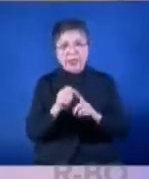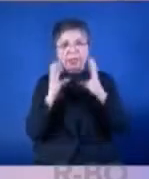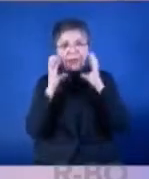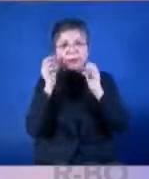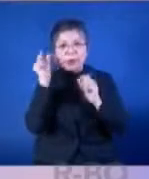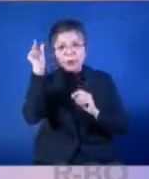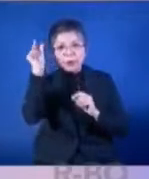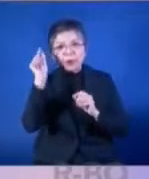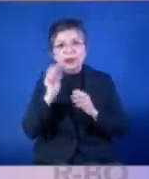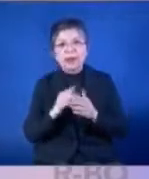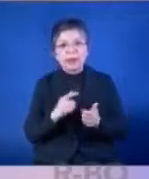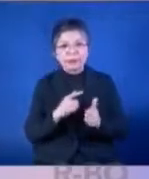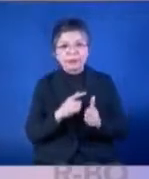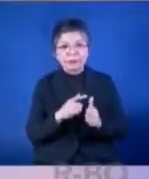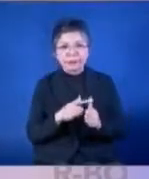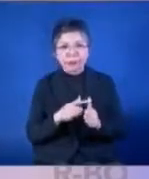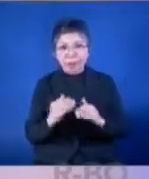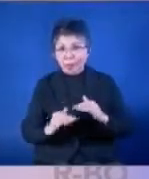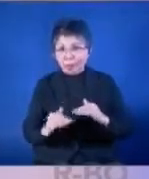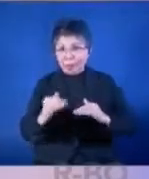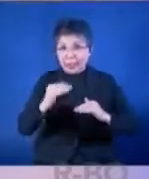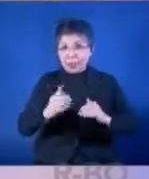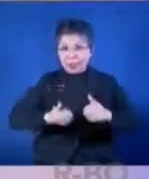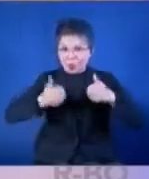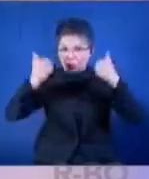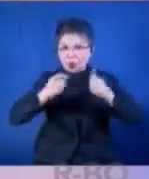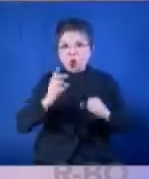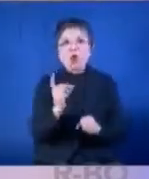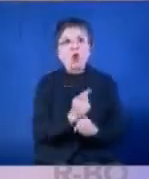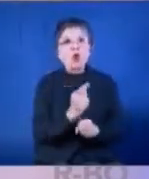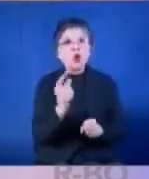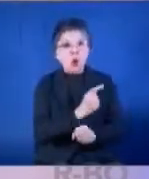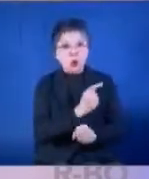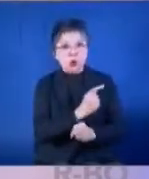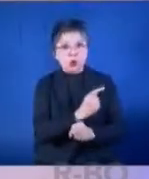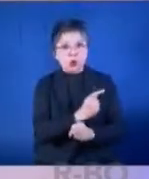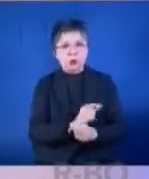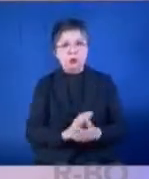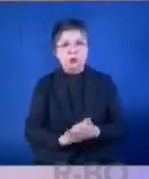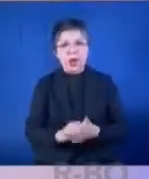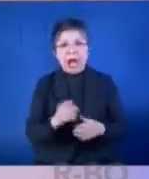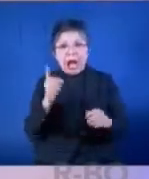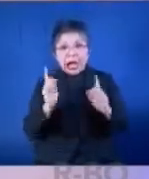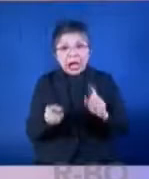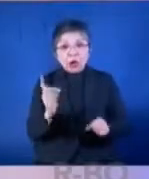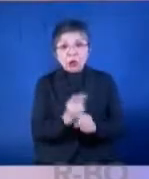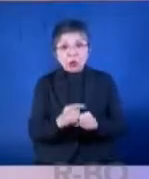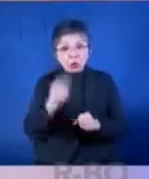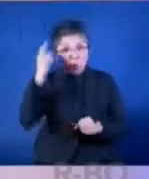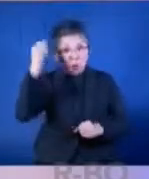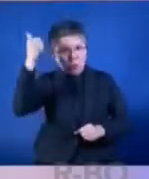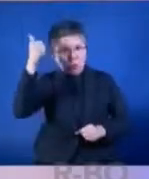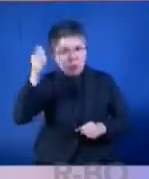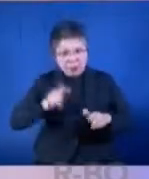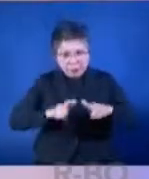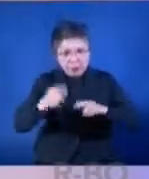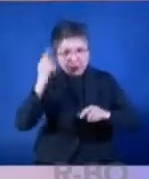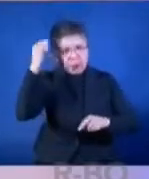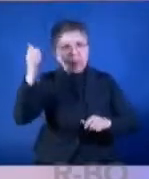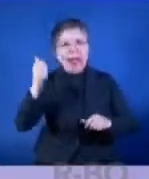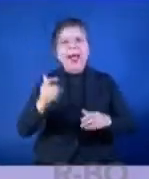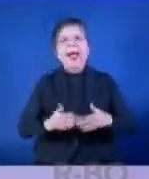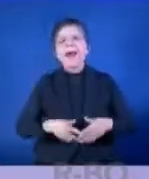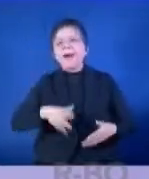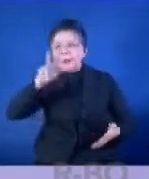Sandi adalah peningkatan kualitas guru. Kalau guru berkualitas, berkompetensi, maka masa